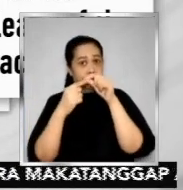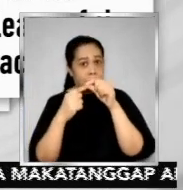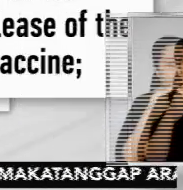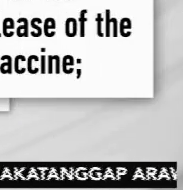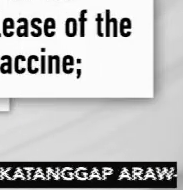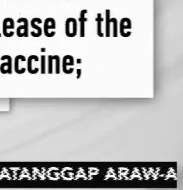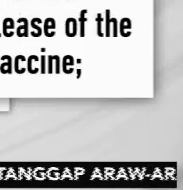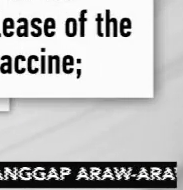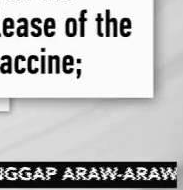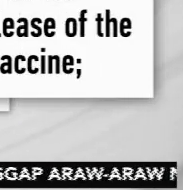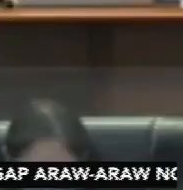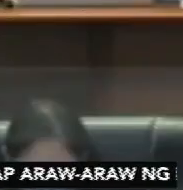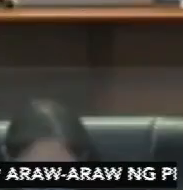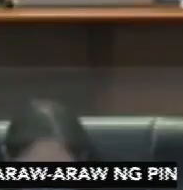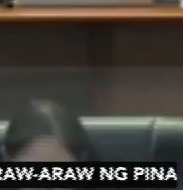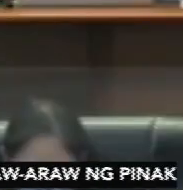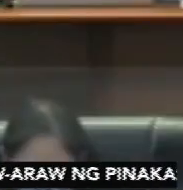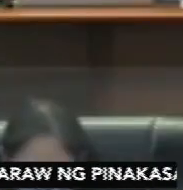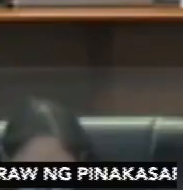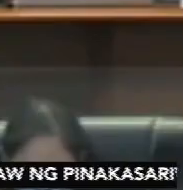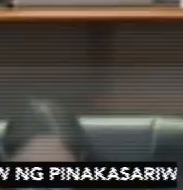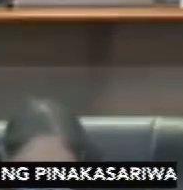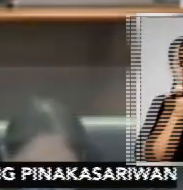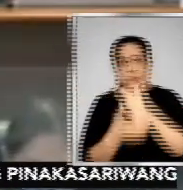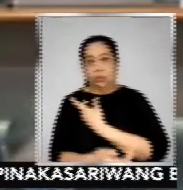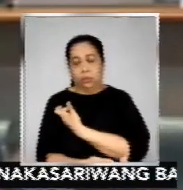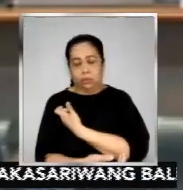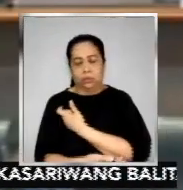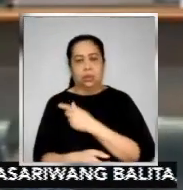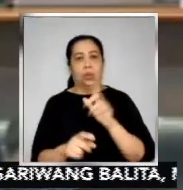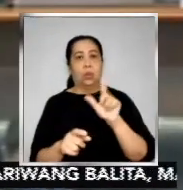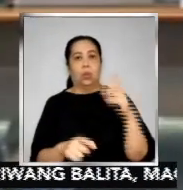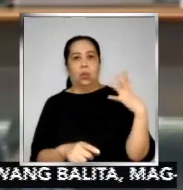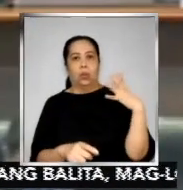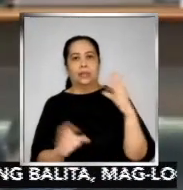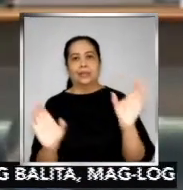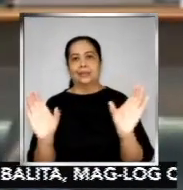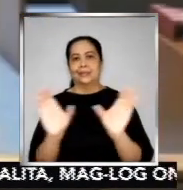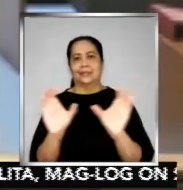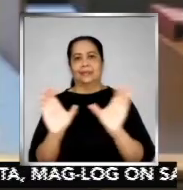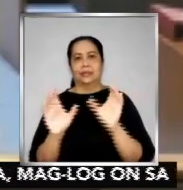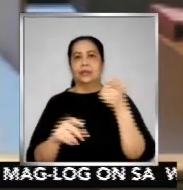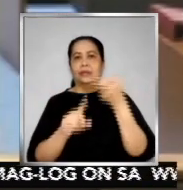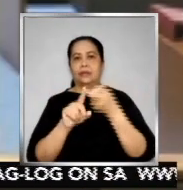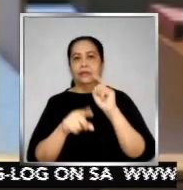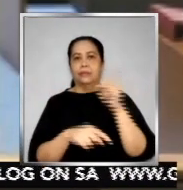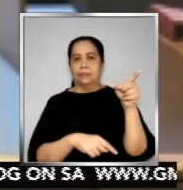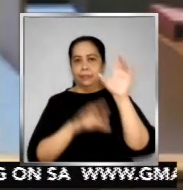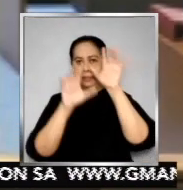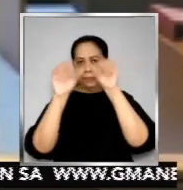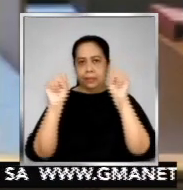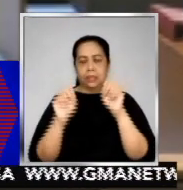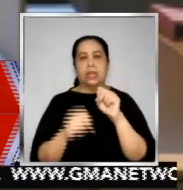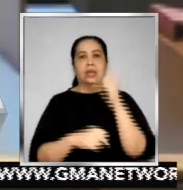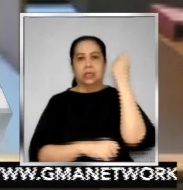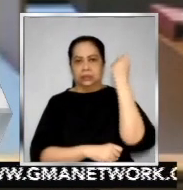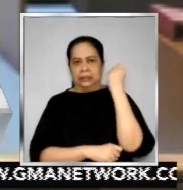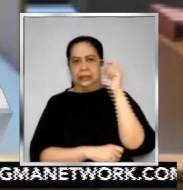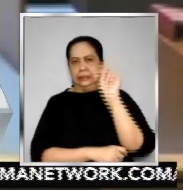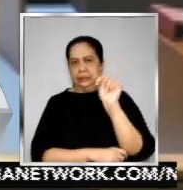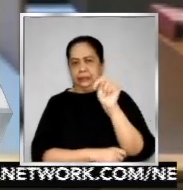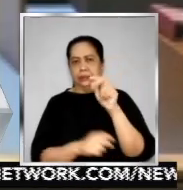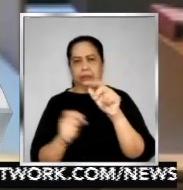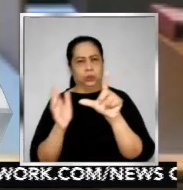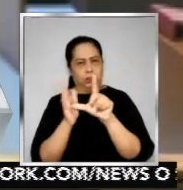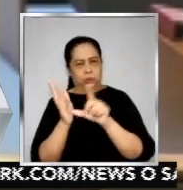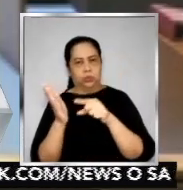defect ang bakuna. Ang hinihintay na lamang ng Senado ang sertifikasyon galing sa Pangulo na urgent o kailangan ng batas na ito para